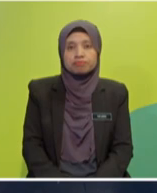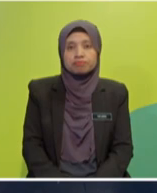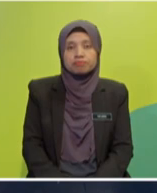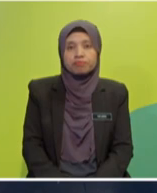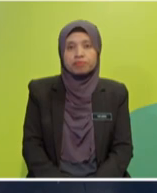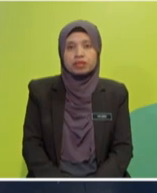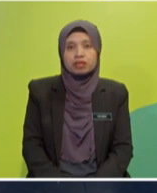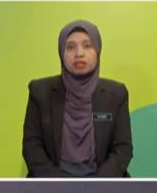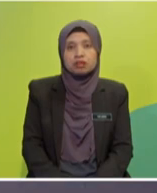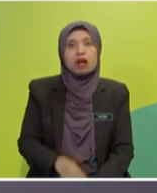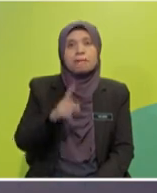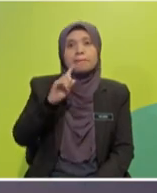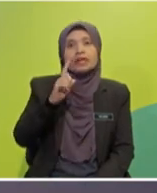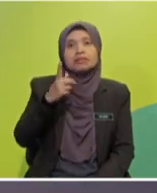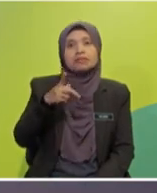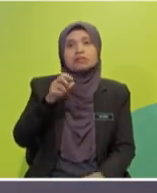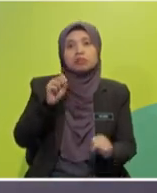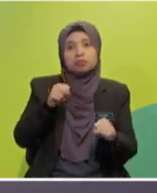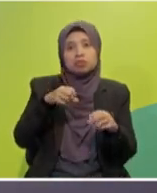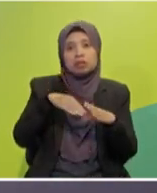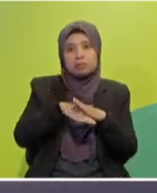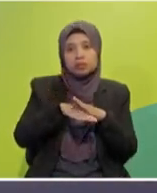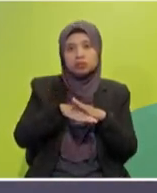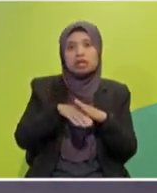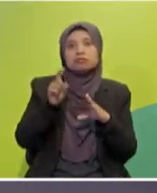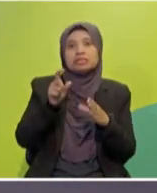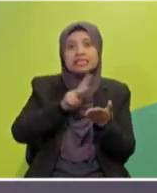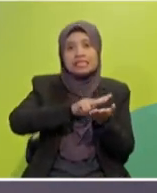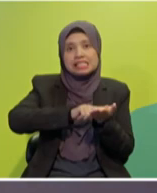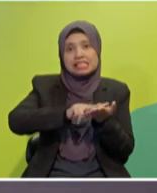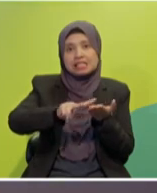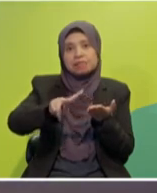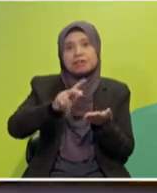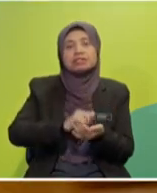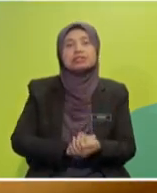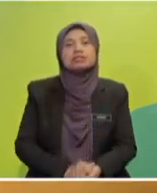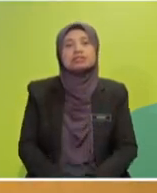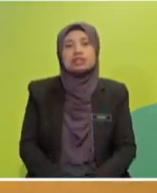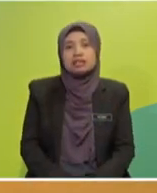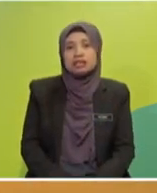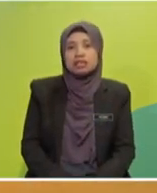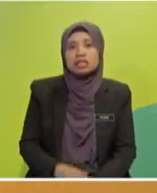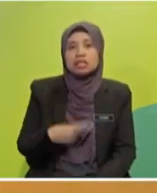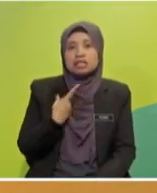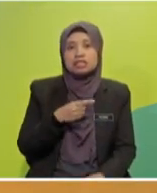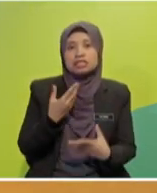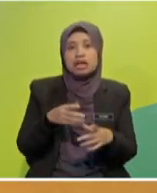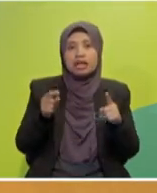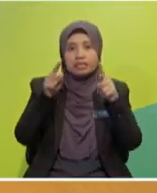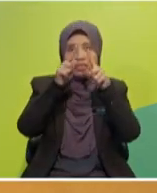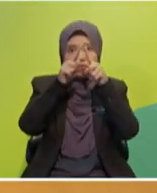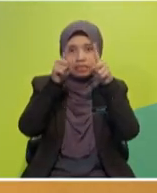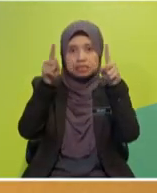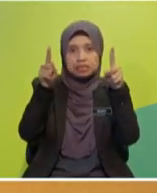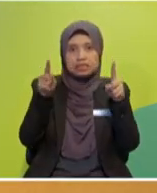mana bawah. Tak asalkan kisah. Dia masuk. Ya, betul. Kemas. Asalkan kemas. Nampak tak kita dah ada segi empat?